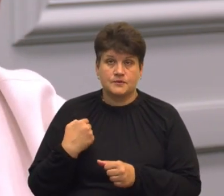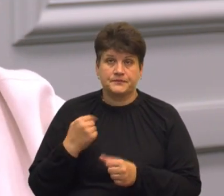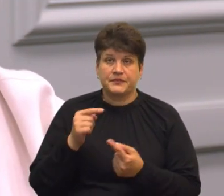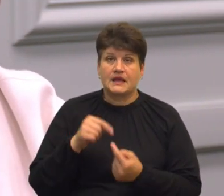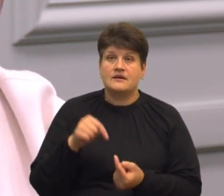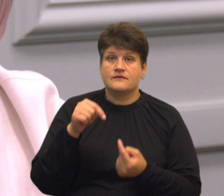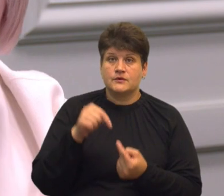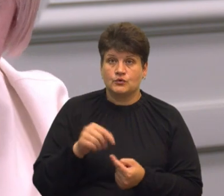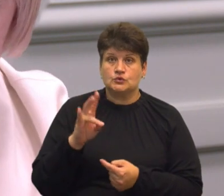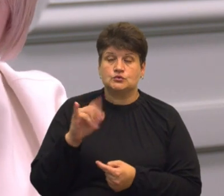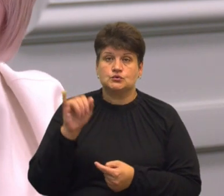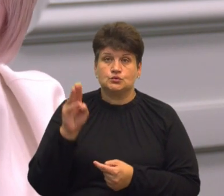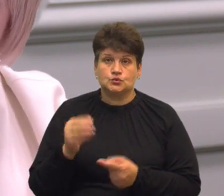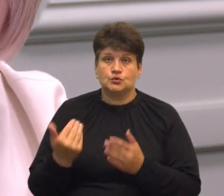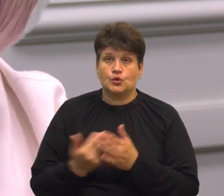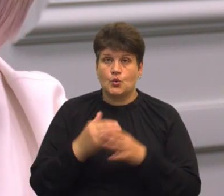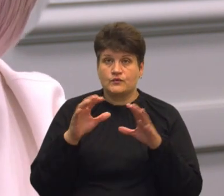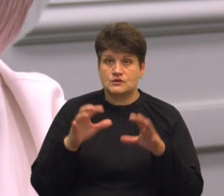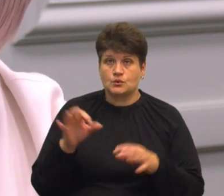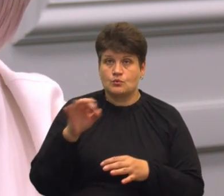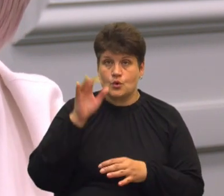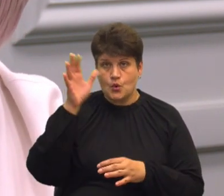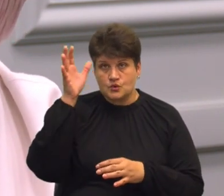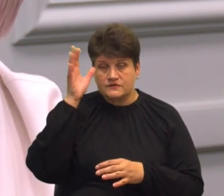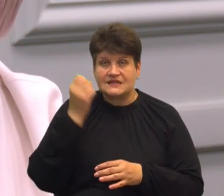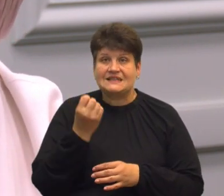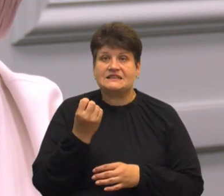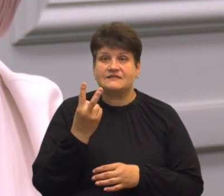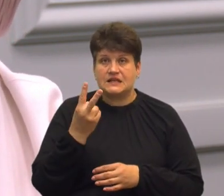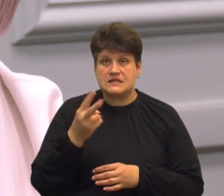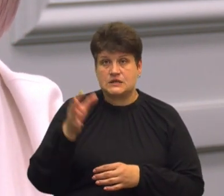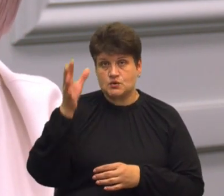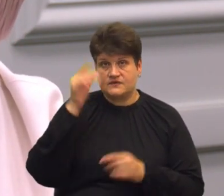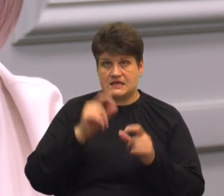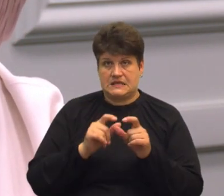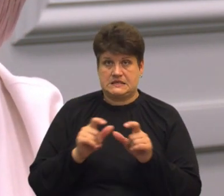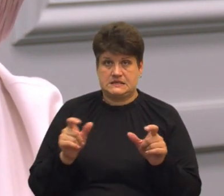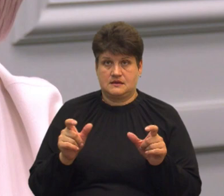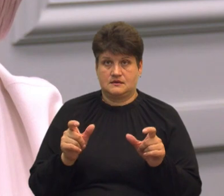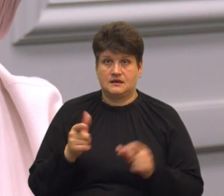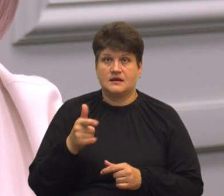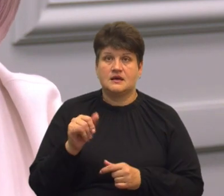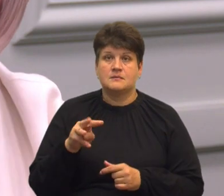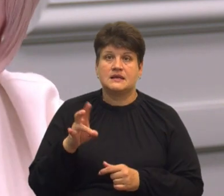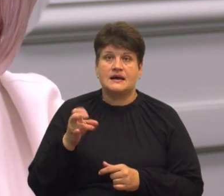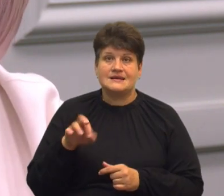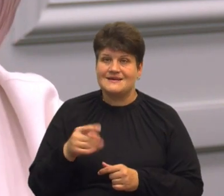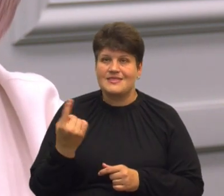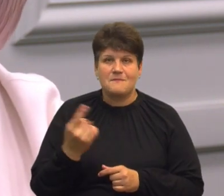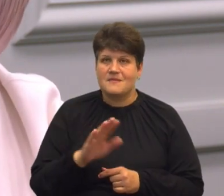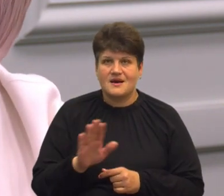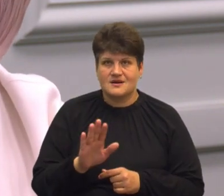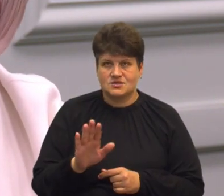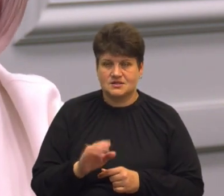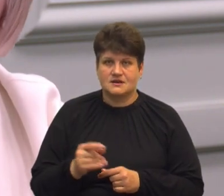до нуш до нового Закону України про освіту 12 освітніх закладів гімназія не перша шляхом